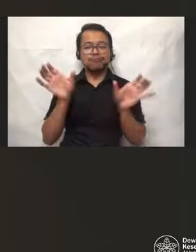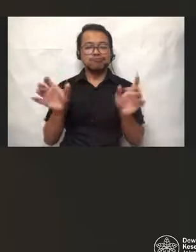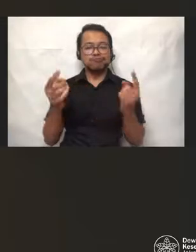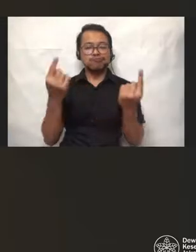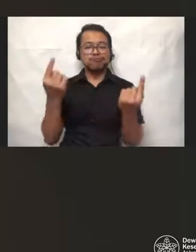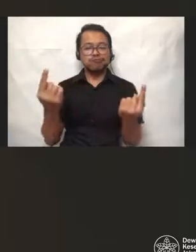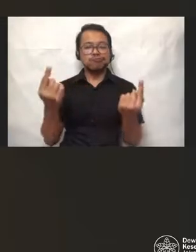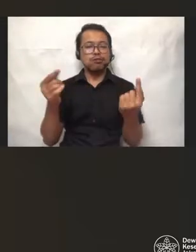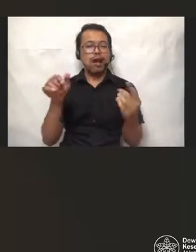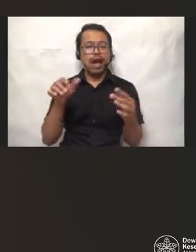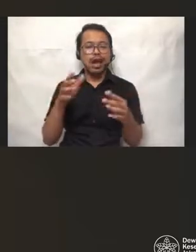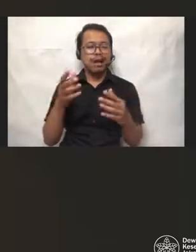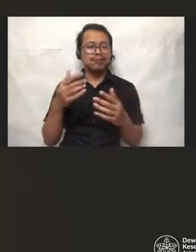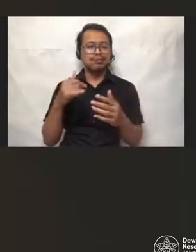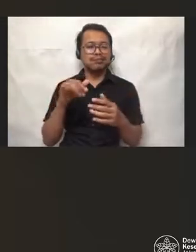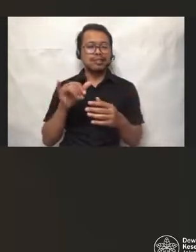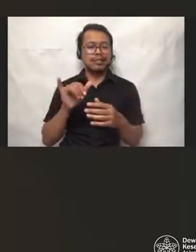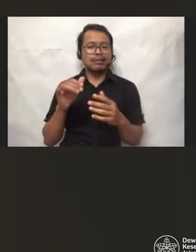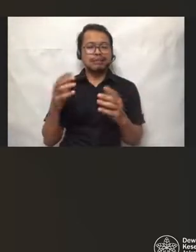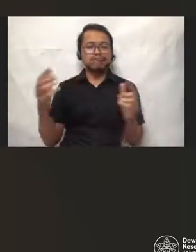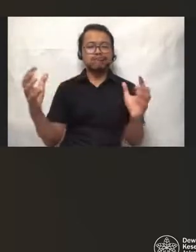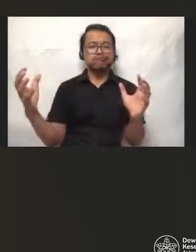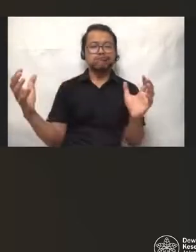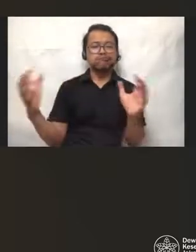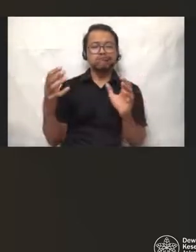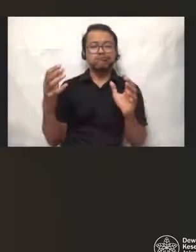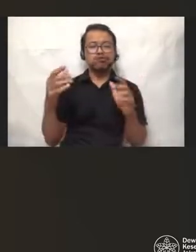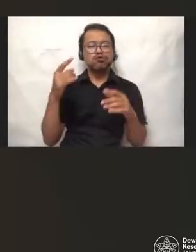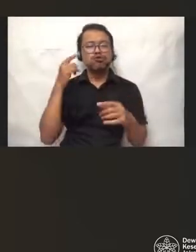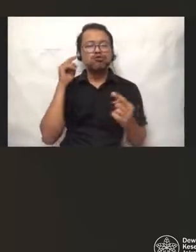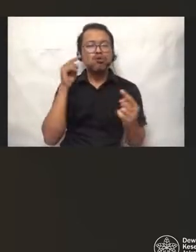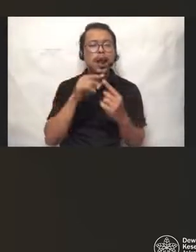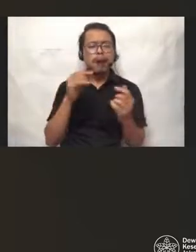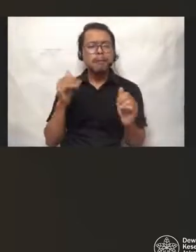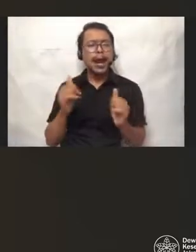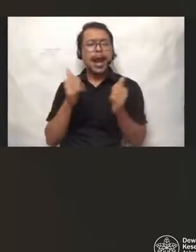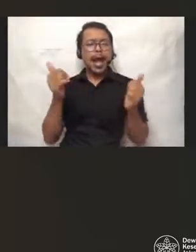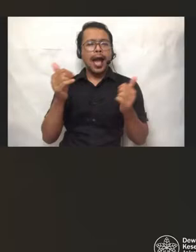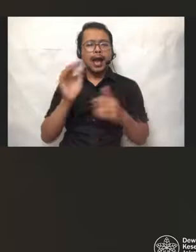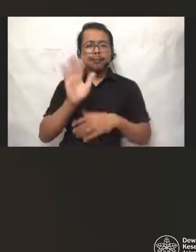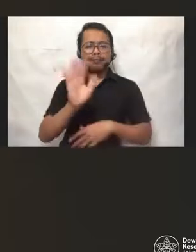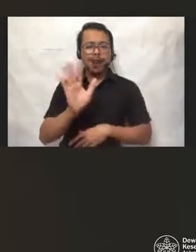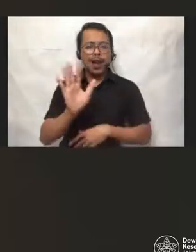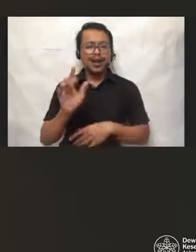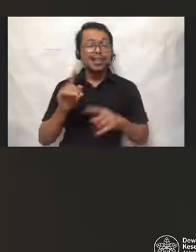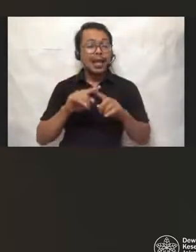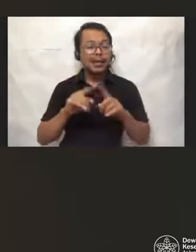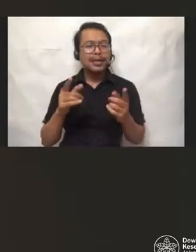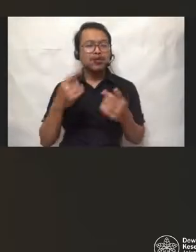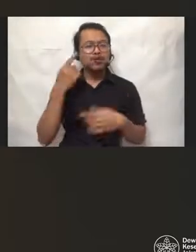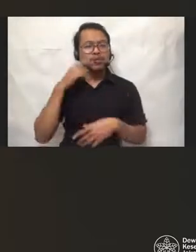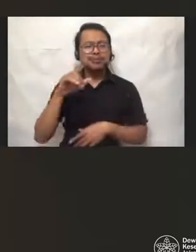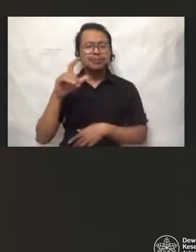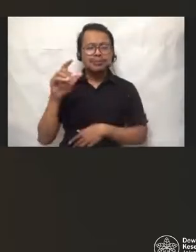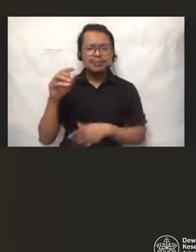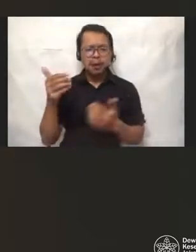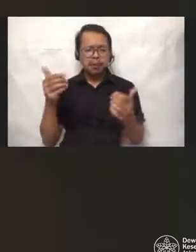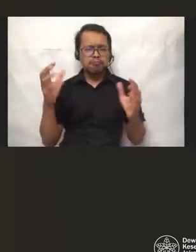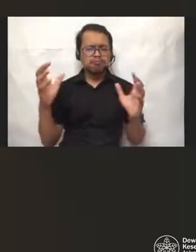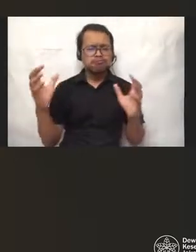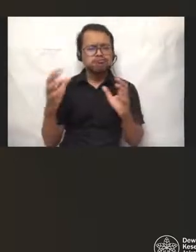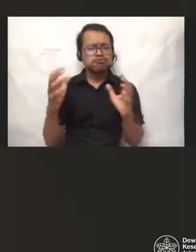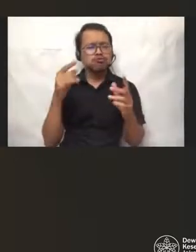tidak dimajukan serangan semata-mata untuk mencari kemenangan, tetapi hanya untuk mencari kebenaran sahaja.